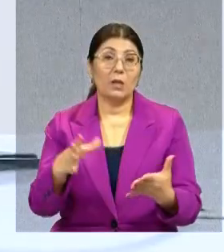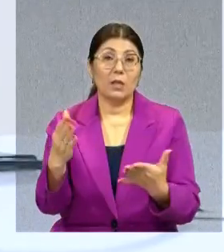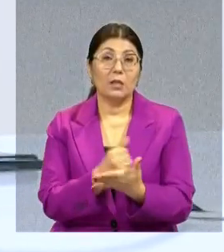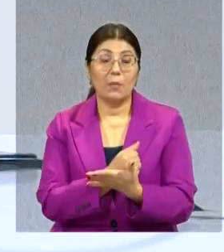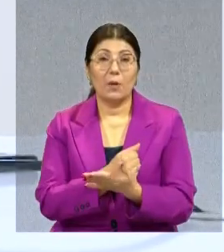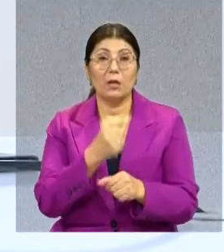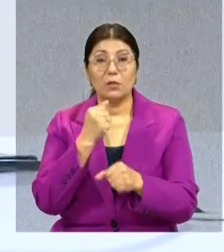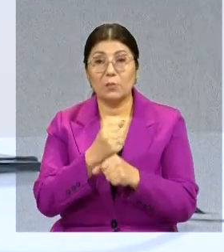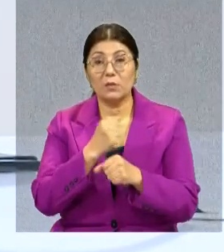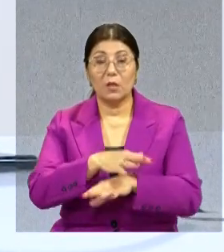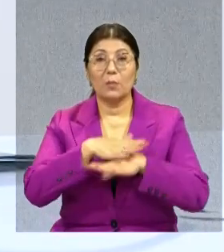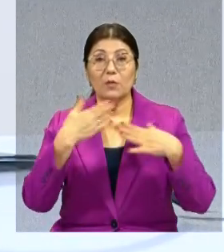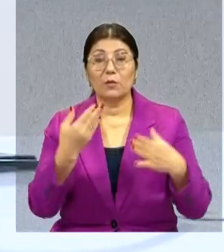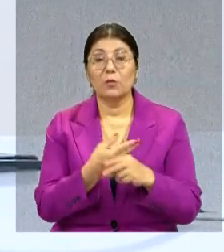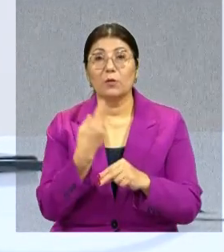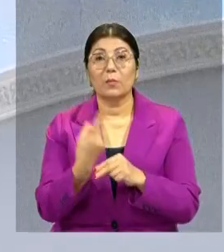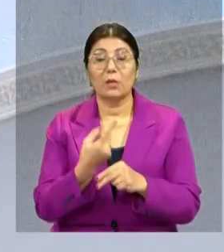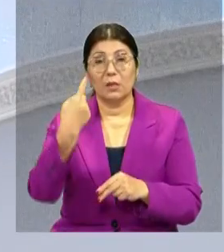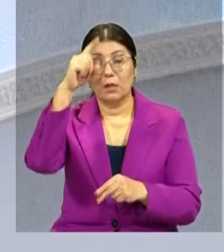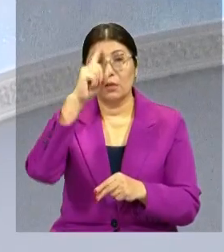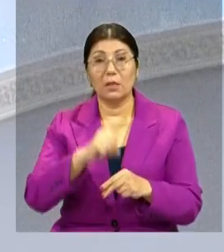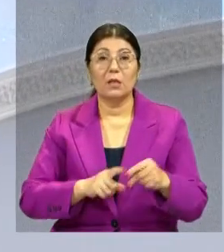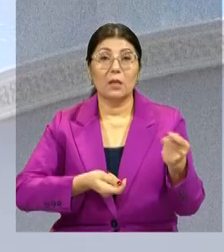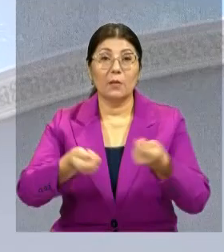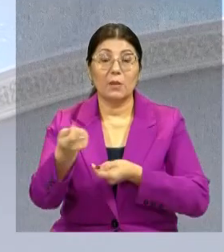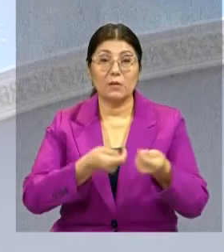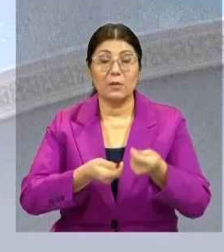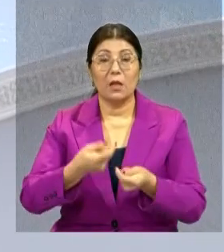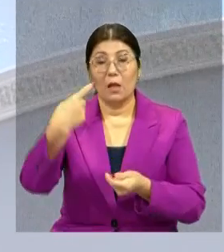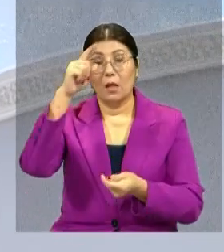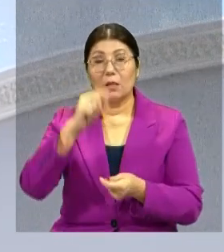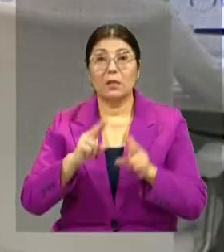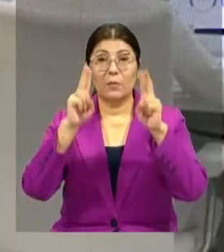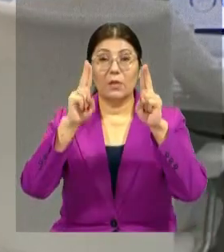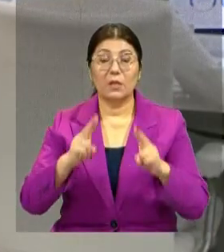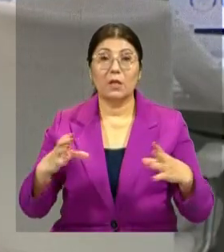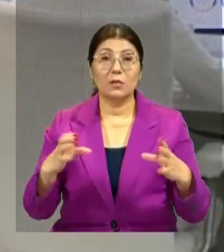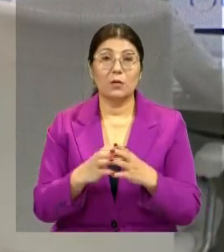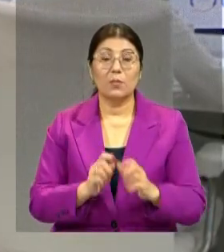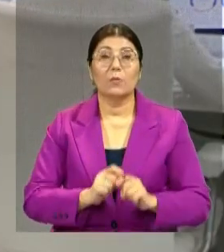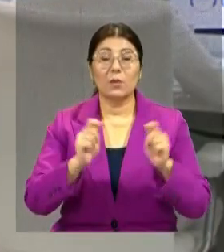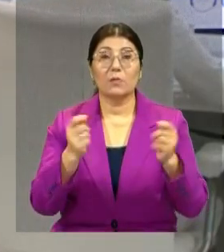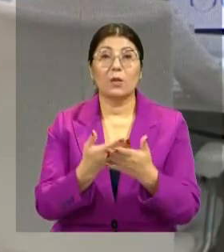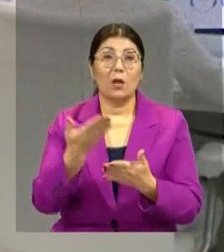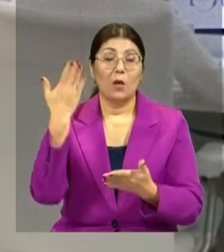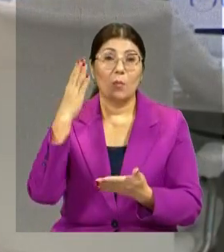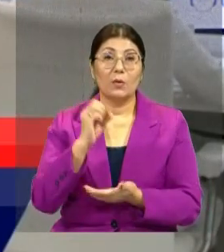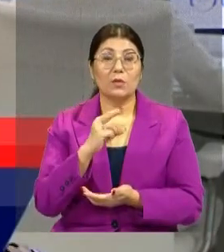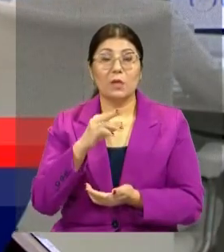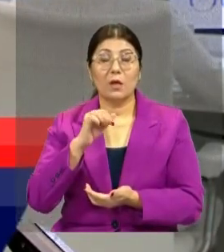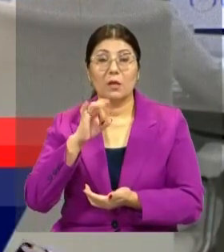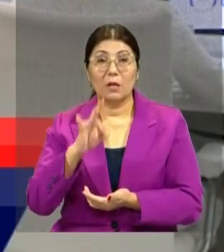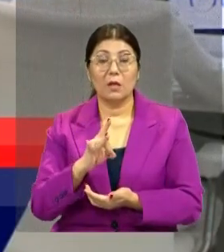ілкімді істе аз емес. Соның бірі діни басқармада дін мен дәстүр бөлімінің ашылуы. Бұрын ол бір сектор ретінде жұмыс